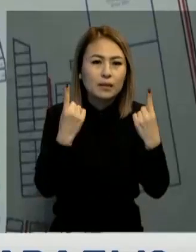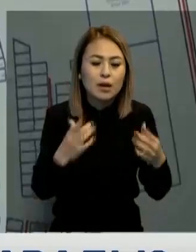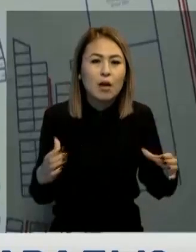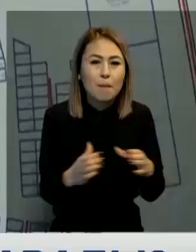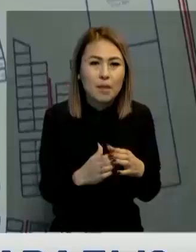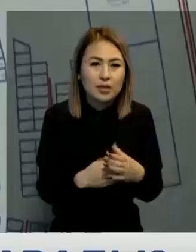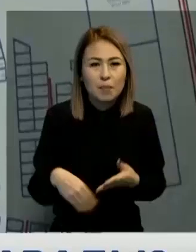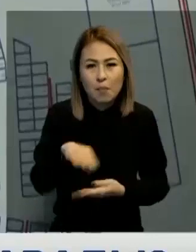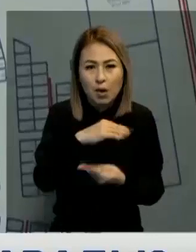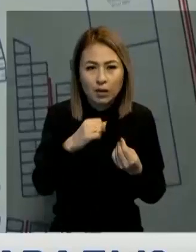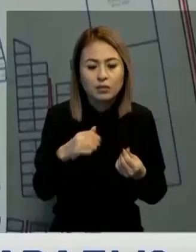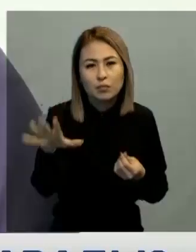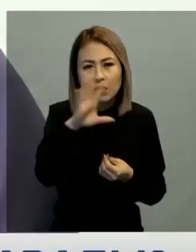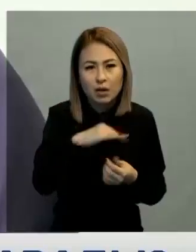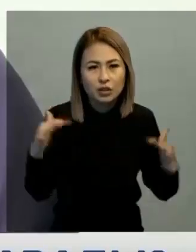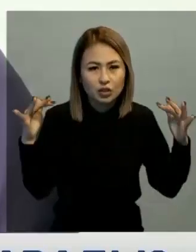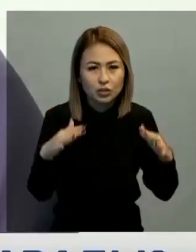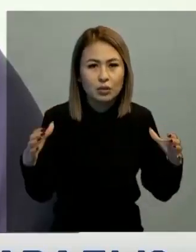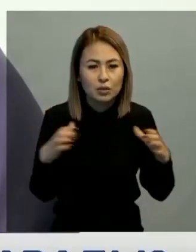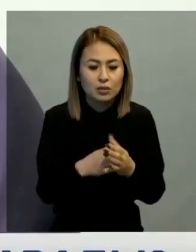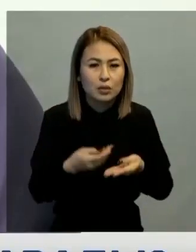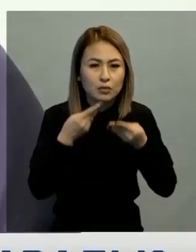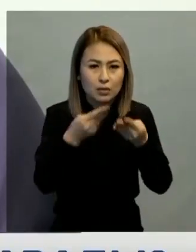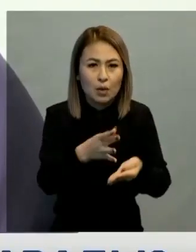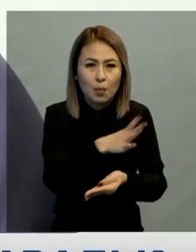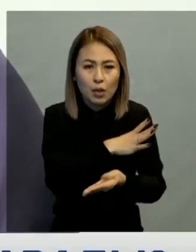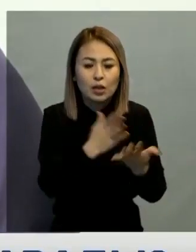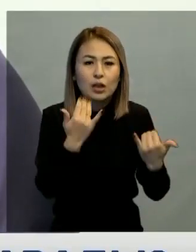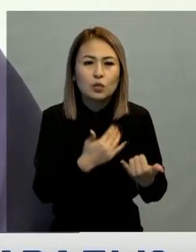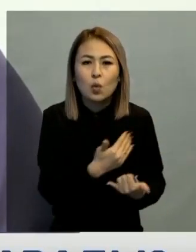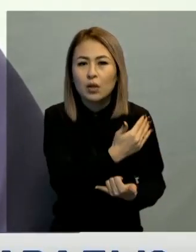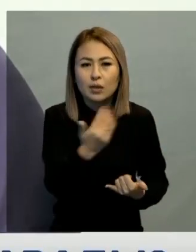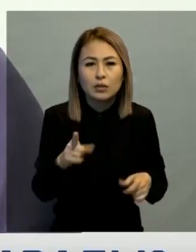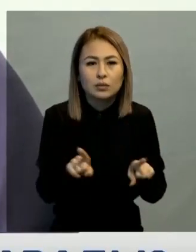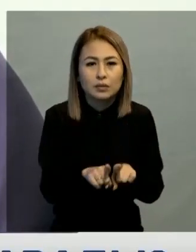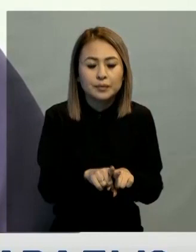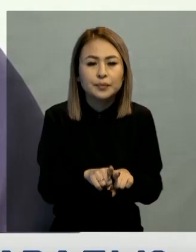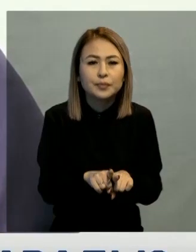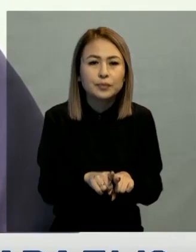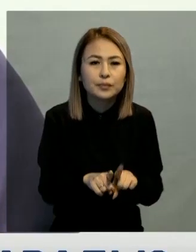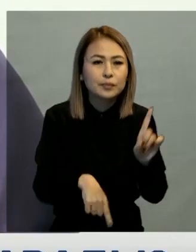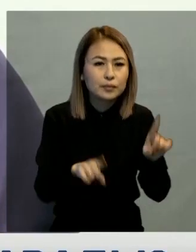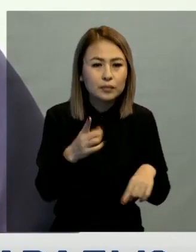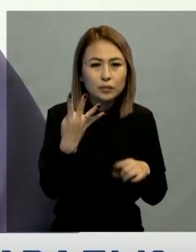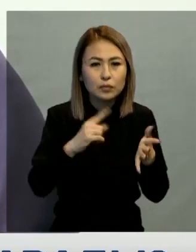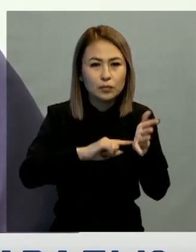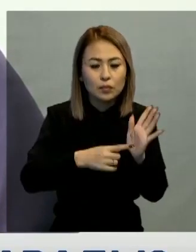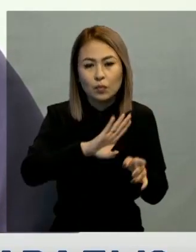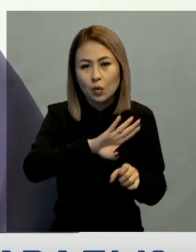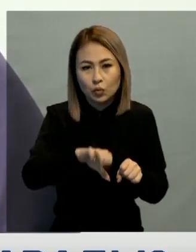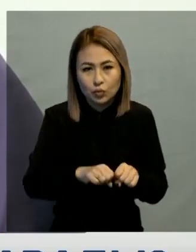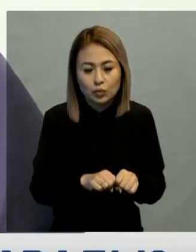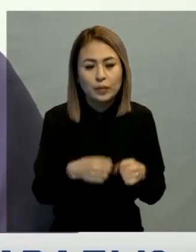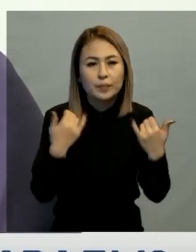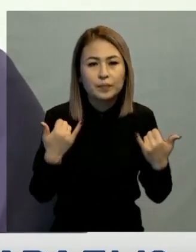барлығын шақырып жинап ұсыныс бердік. Енді оларда жаңағы кейбір жаңа 4 нүктені жойдық деп отыр.